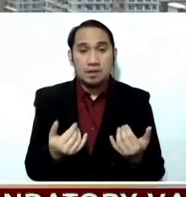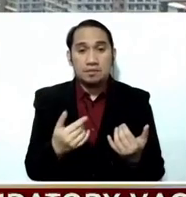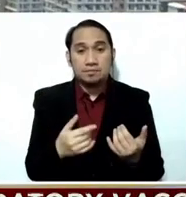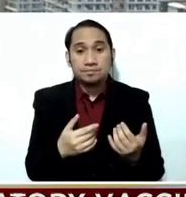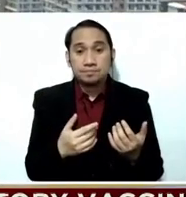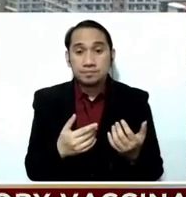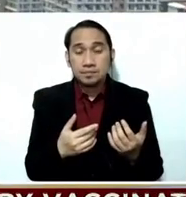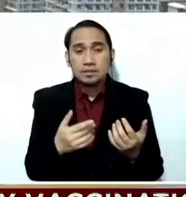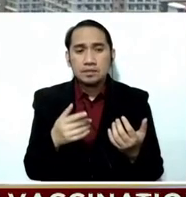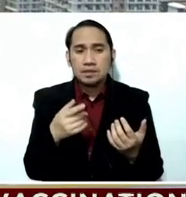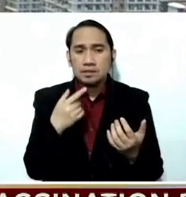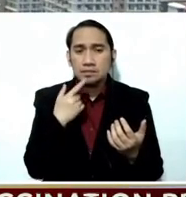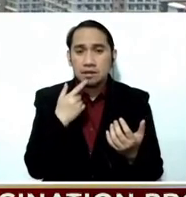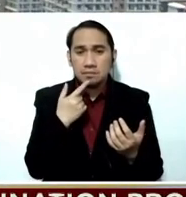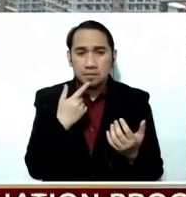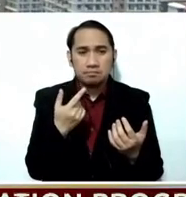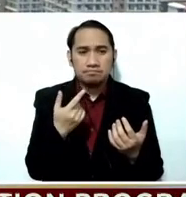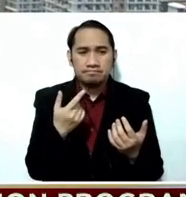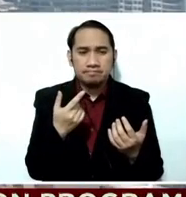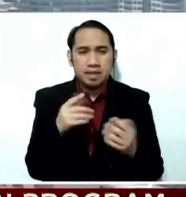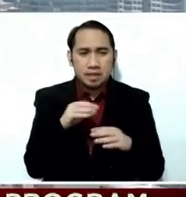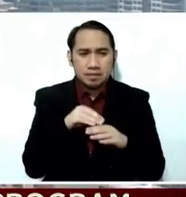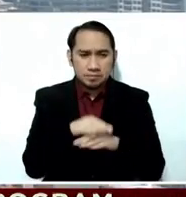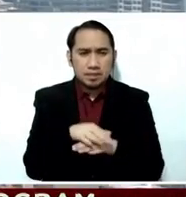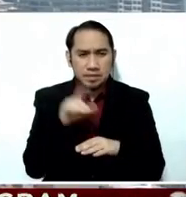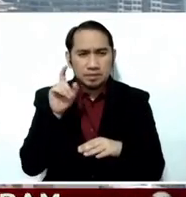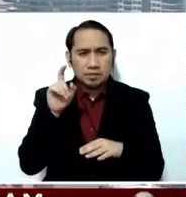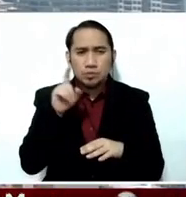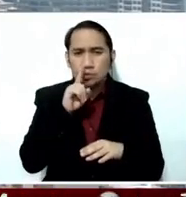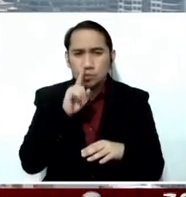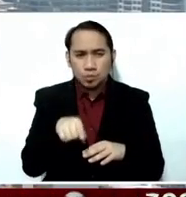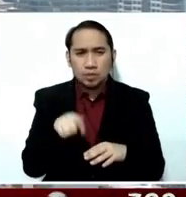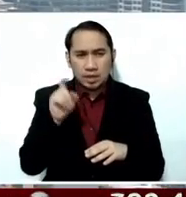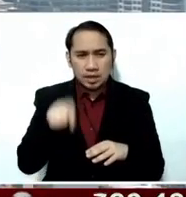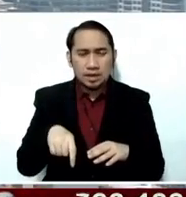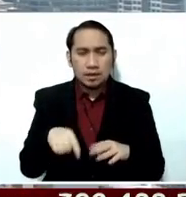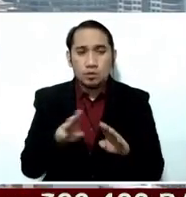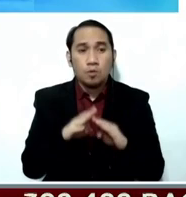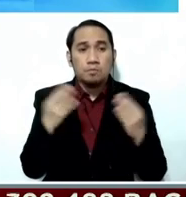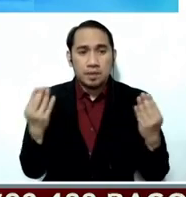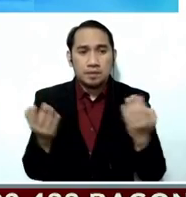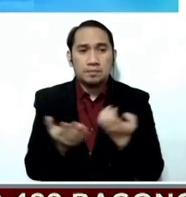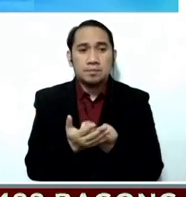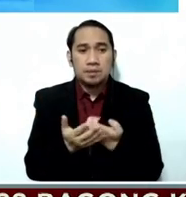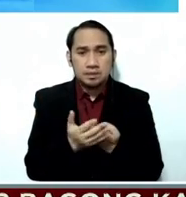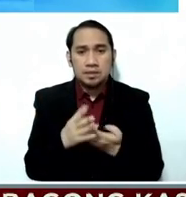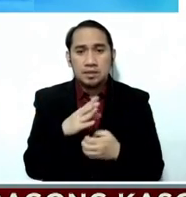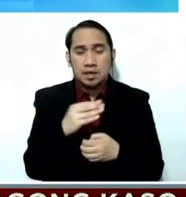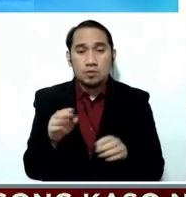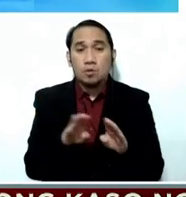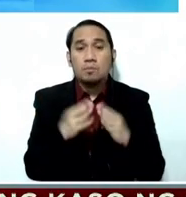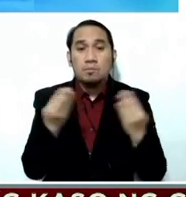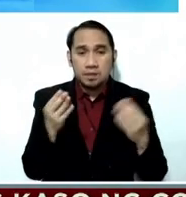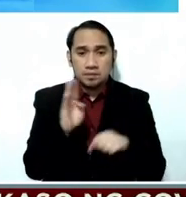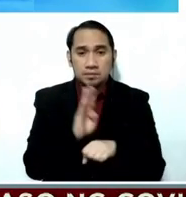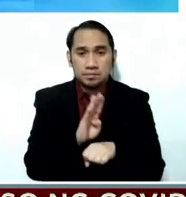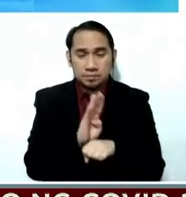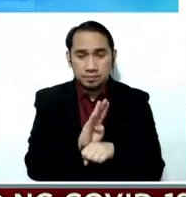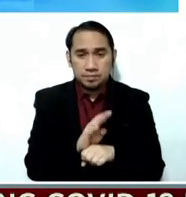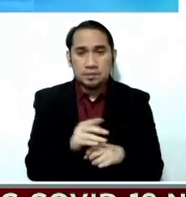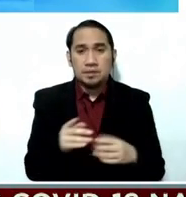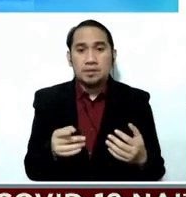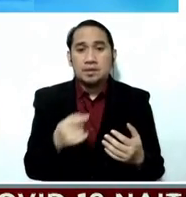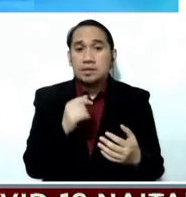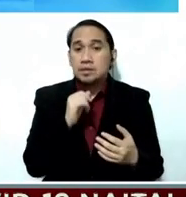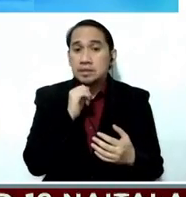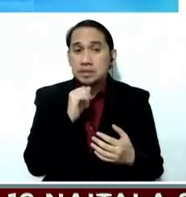na kailangang buksan ang ekonomiya ng bansa sa kabila ng mga hamon ng pandemya. This is not going to be easy, but